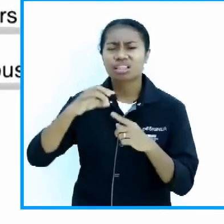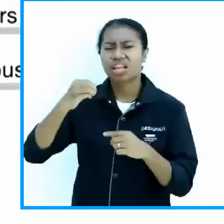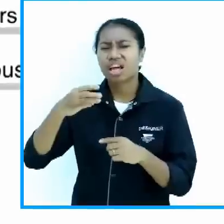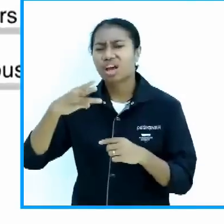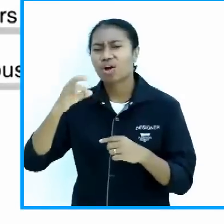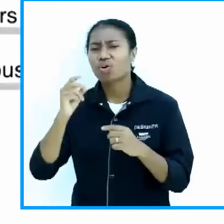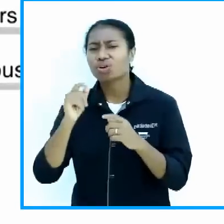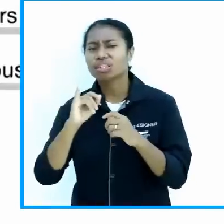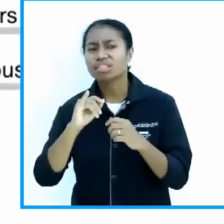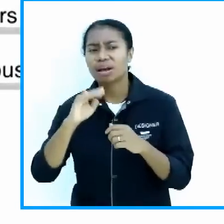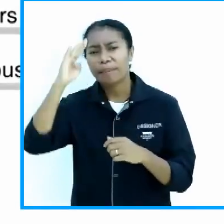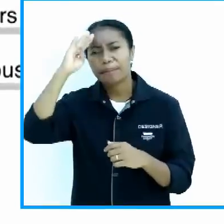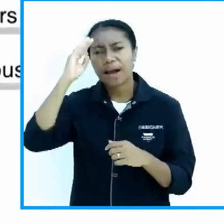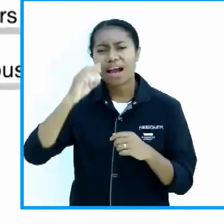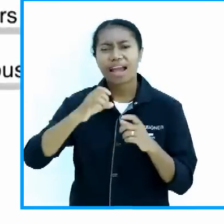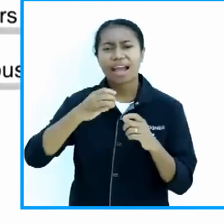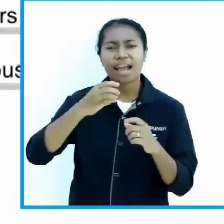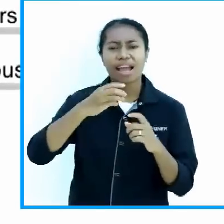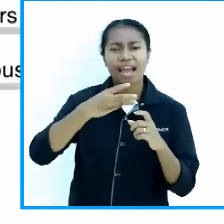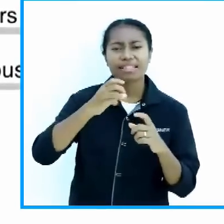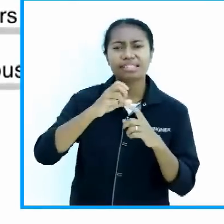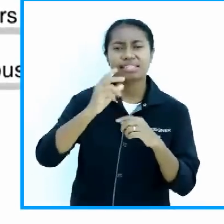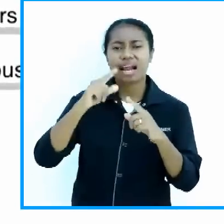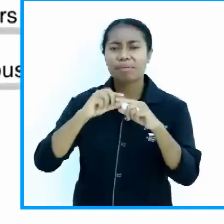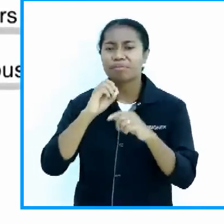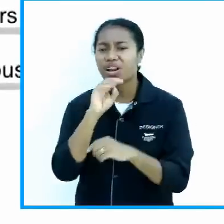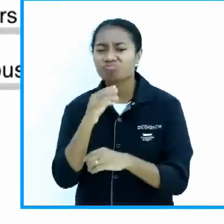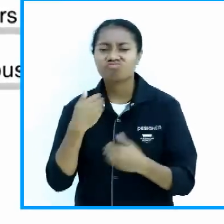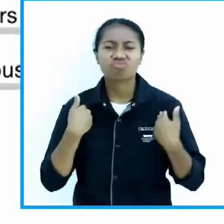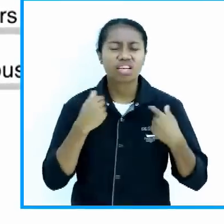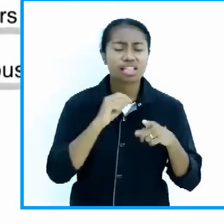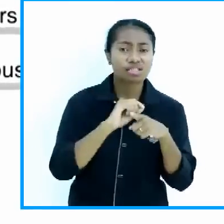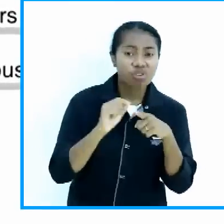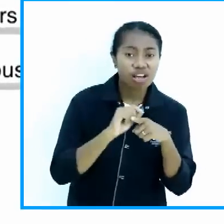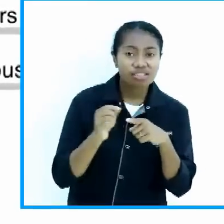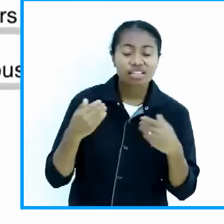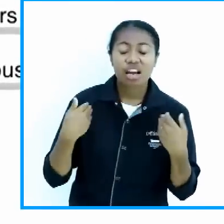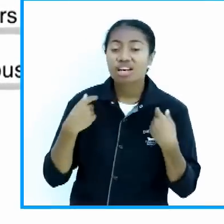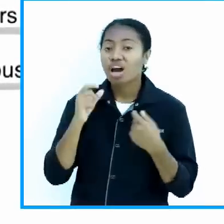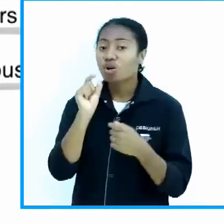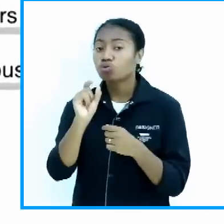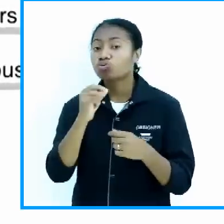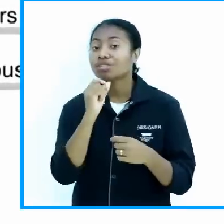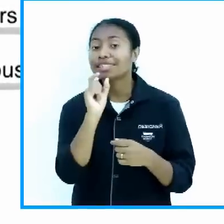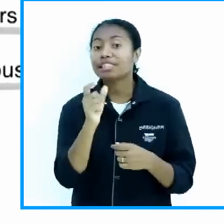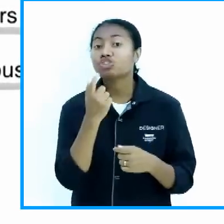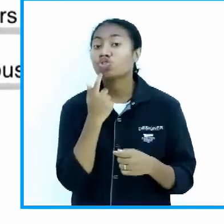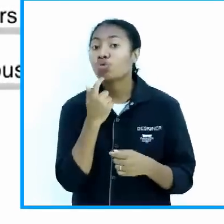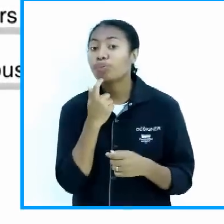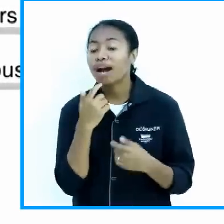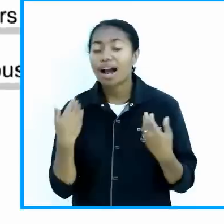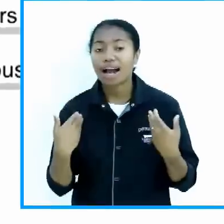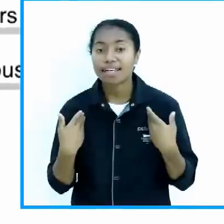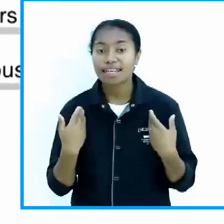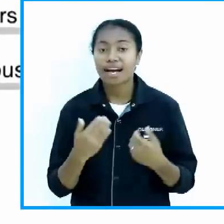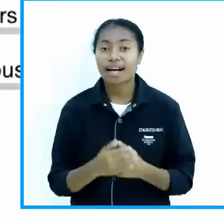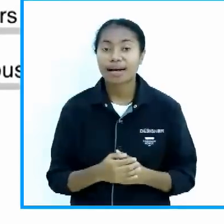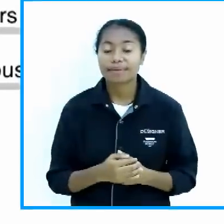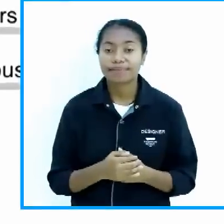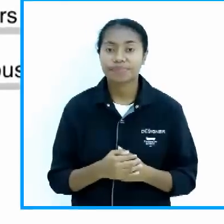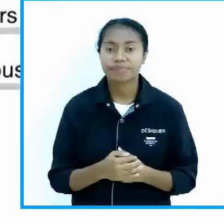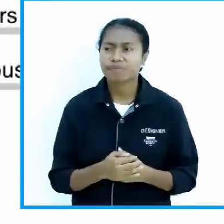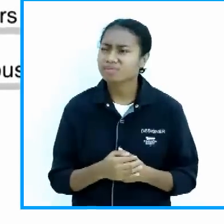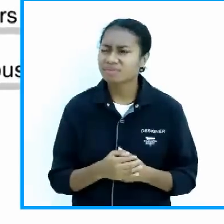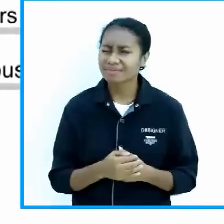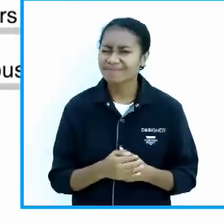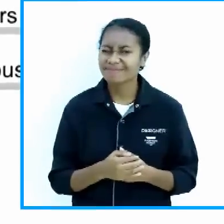bilang ada simulasi. Dari simulasi masuk ke uji pada hewan coba. Hewan coba itu jangan tanya kenapa mereka pilih marmut, kenapa mereka pilih